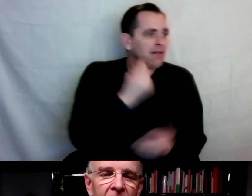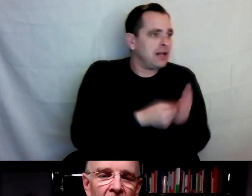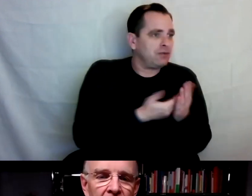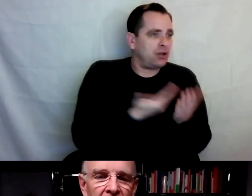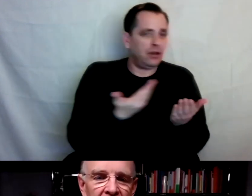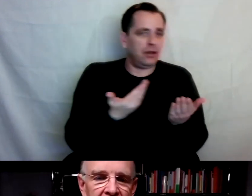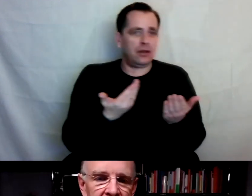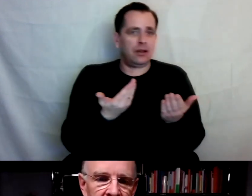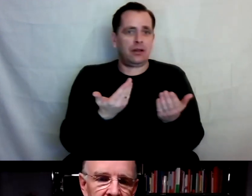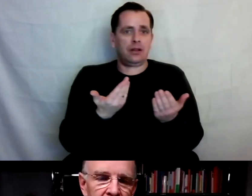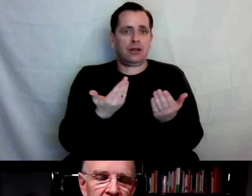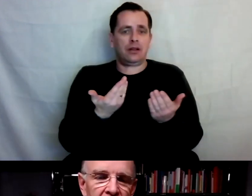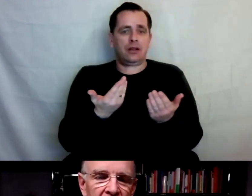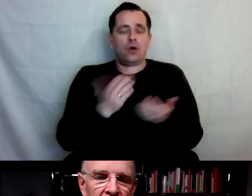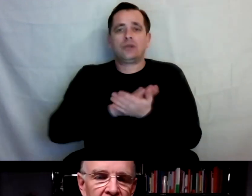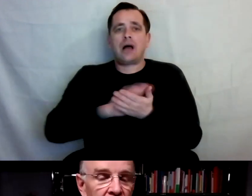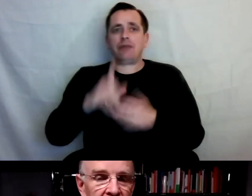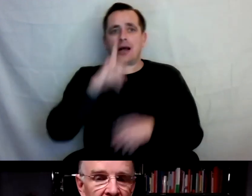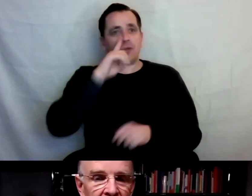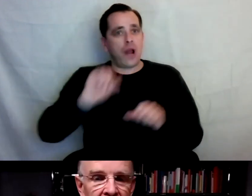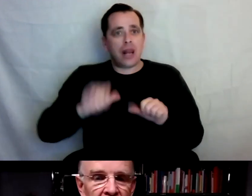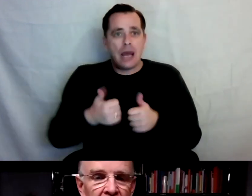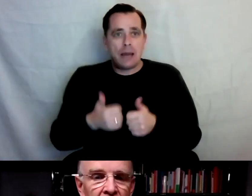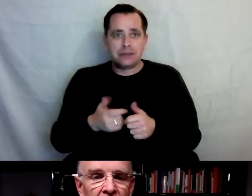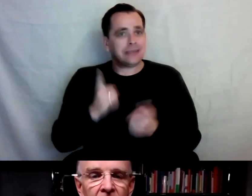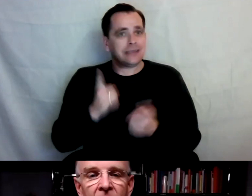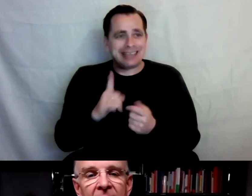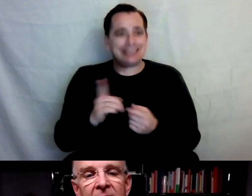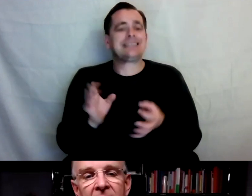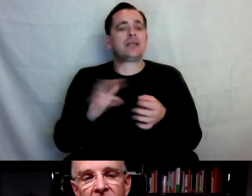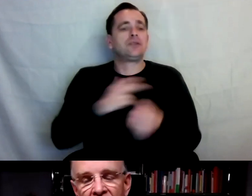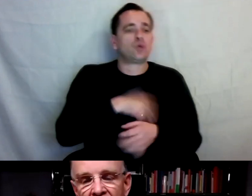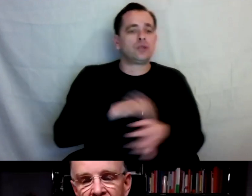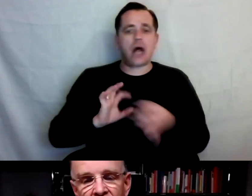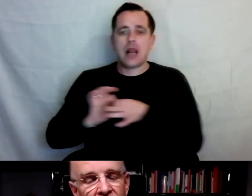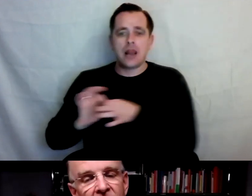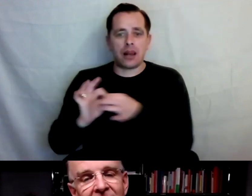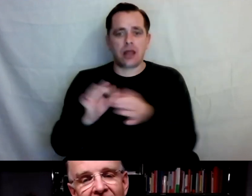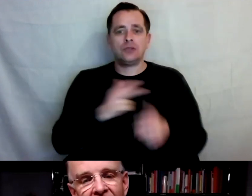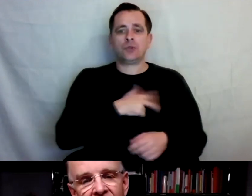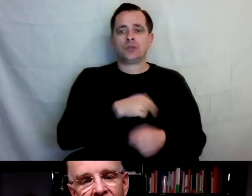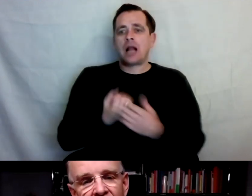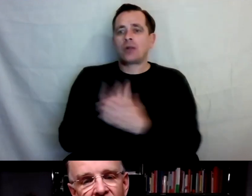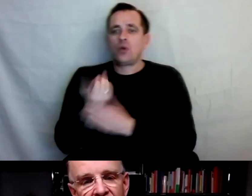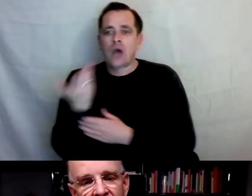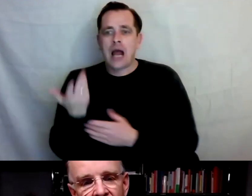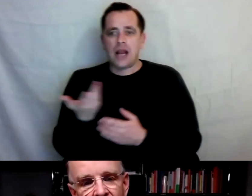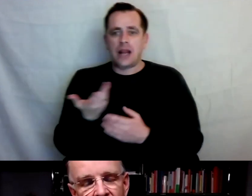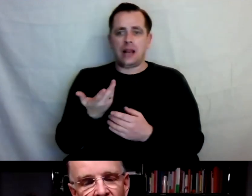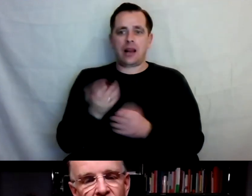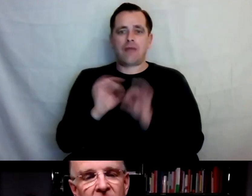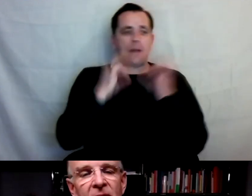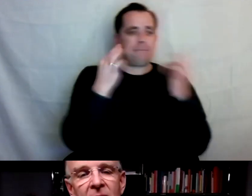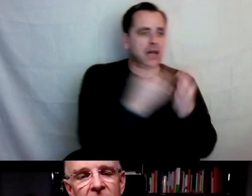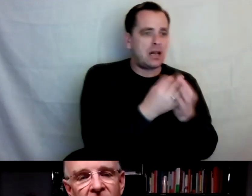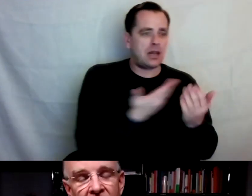einem komplexen Zusammenhang von sozialer Einbindung, kulturellen Fragen, von familiären Verbindungen